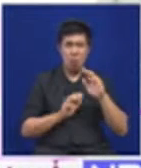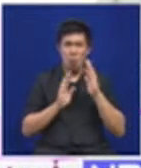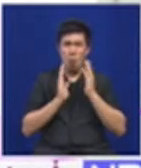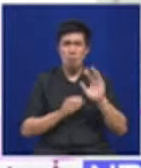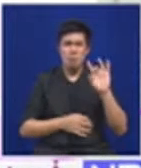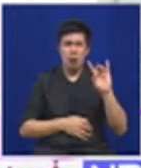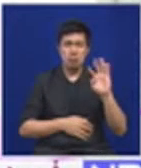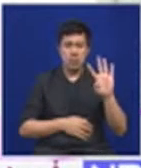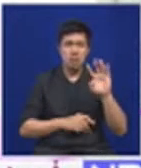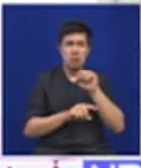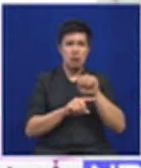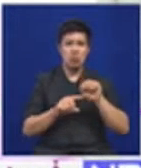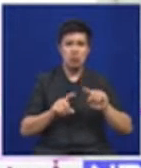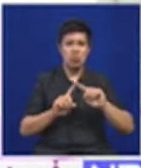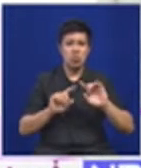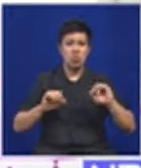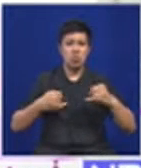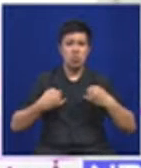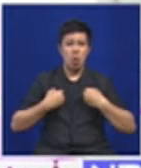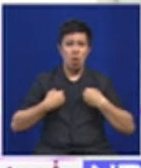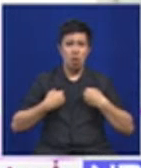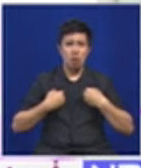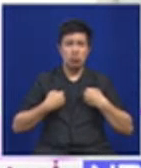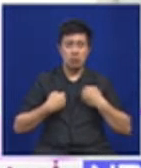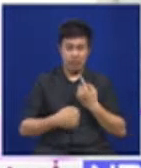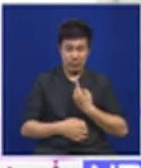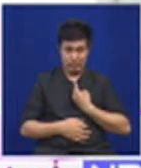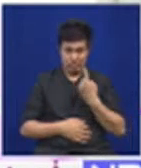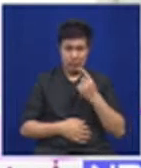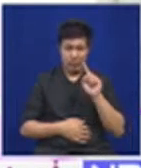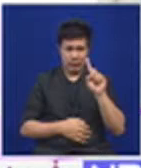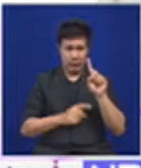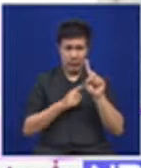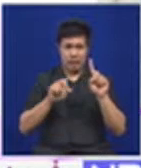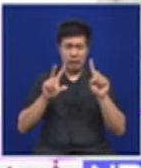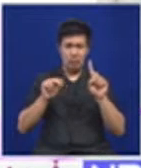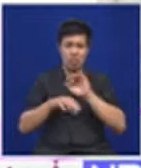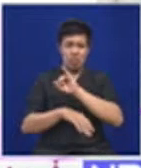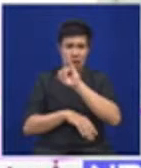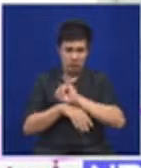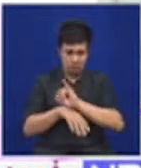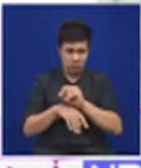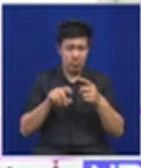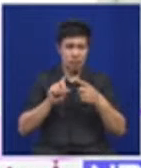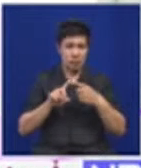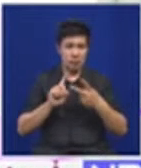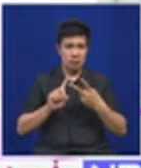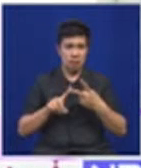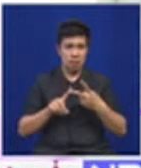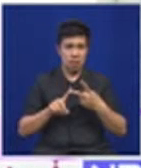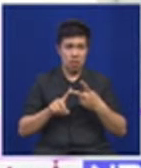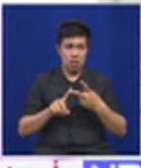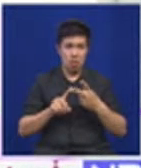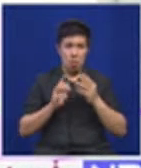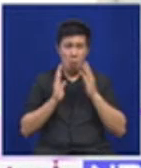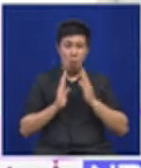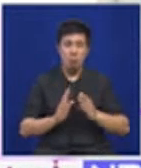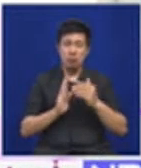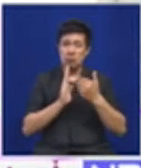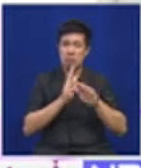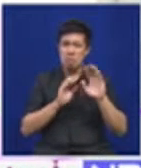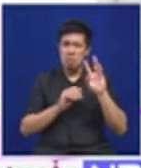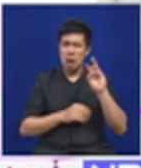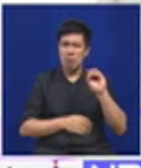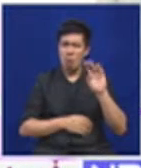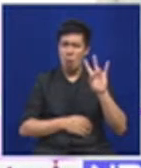ยเป็นเจ้าของสวนยางพารา 1-30 ไร่อันนี้เป็นจุดแข็งนะครับอันที่2เนี่ยคนบึงกาฬ